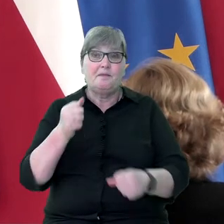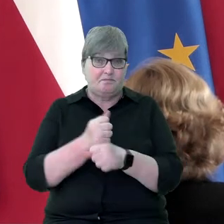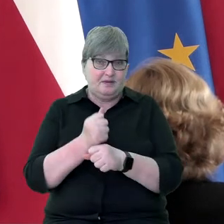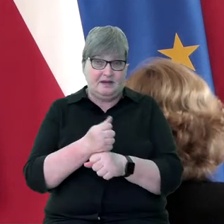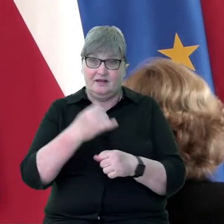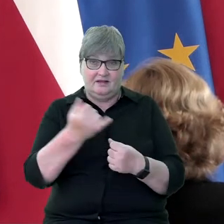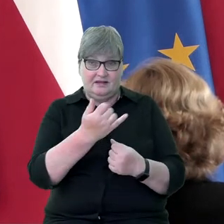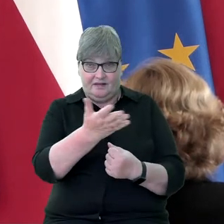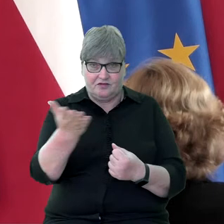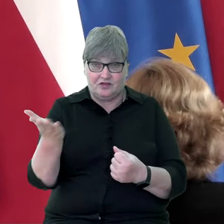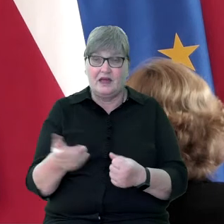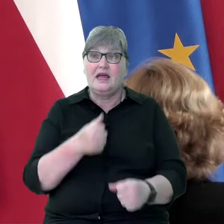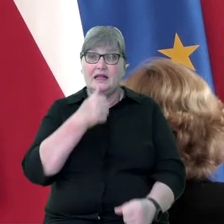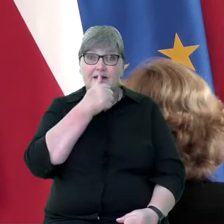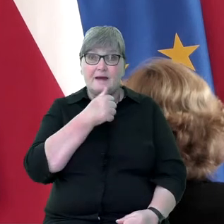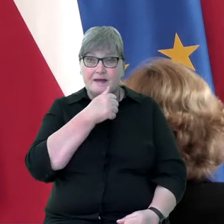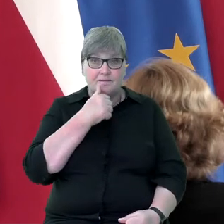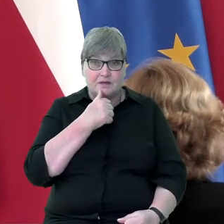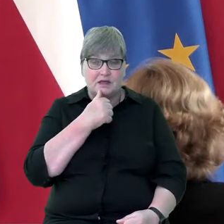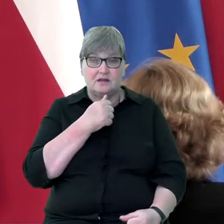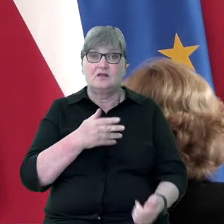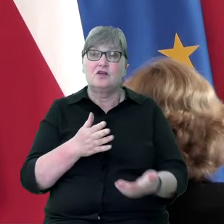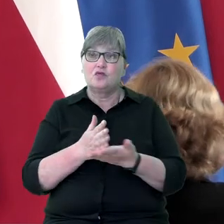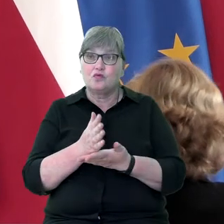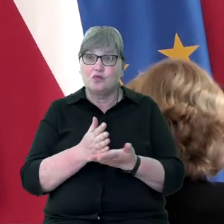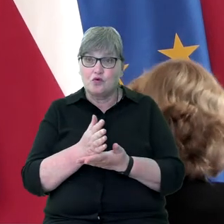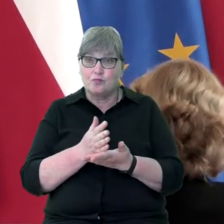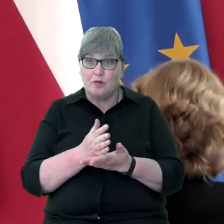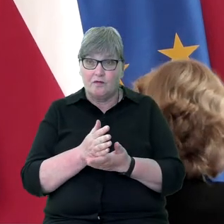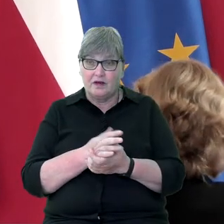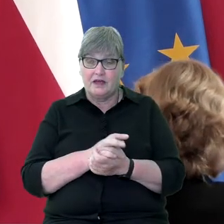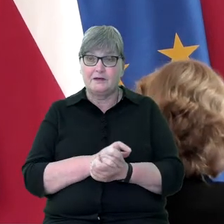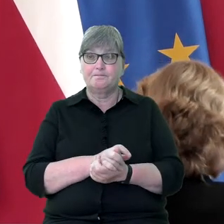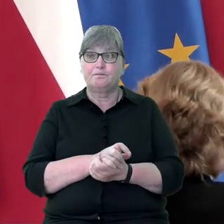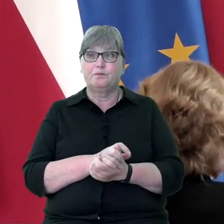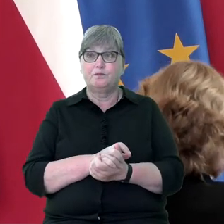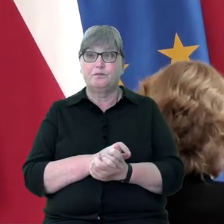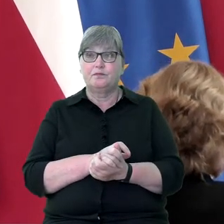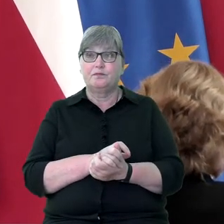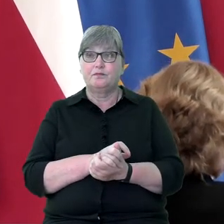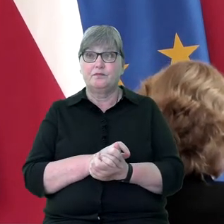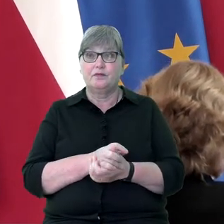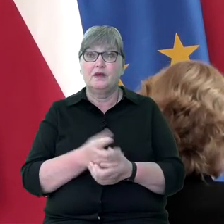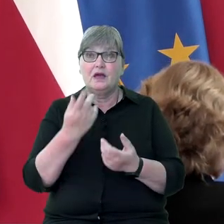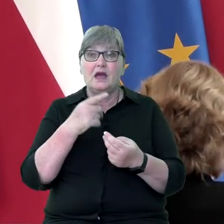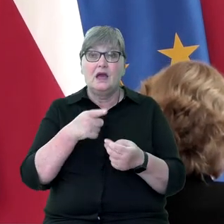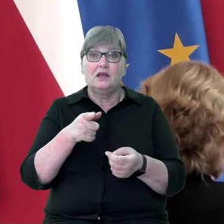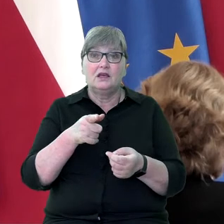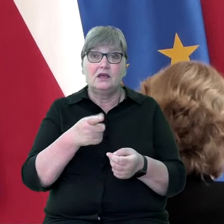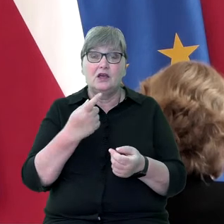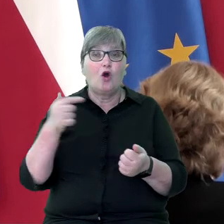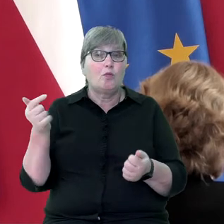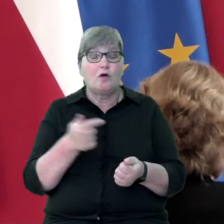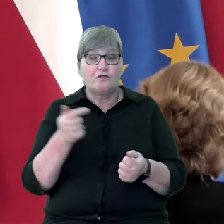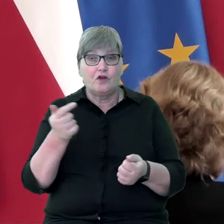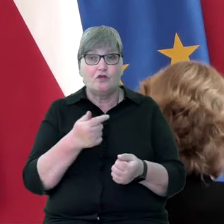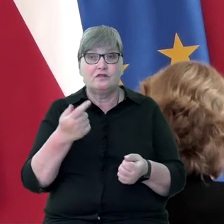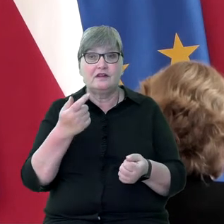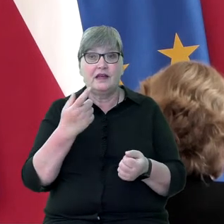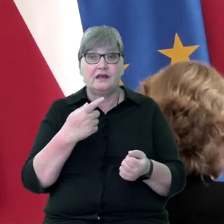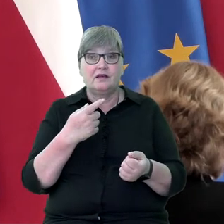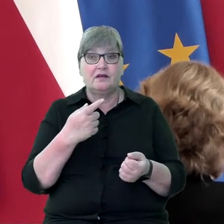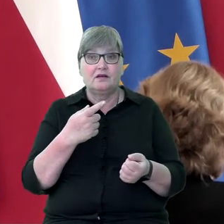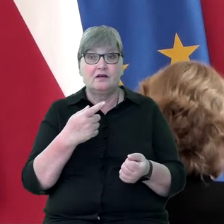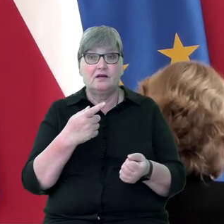zachowania tajemnicy służbowej, był to obowiązek bezterminowy, a także obowiązek należytego, szczegółowo